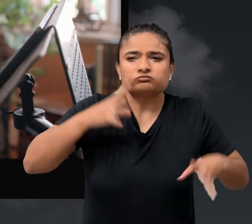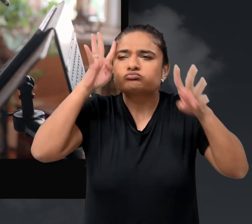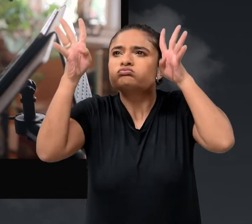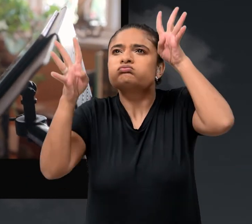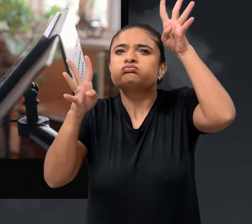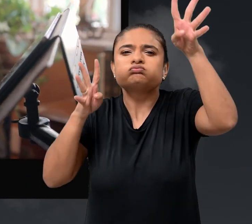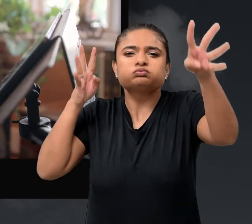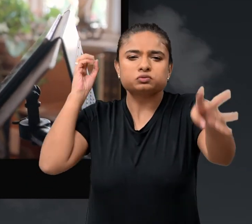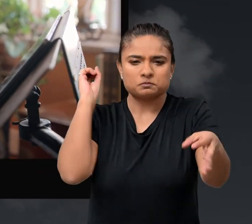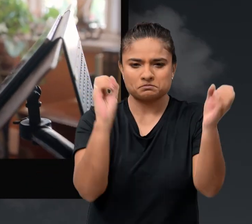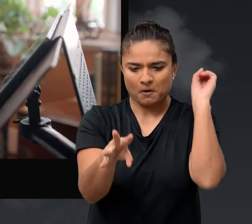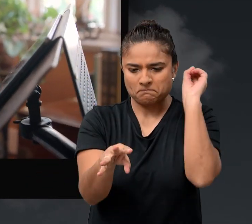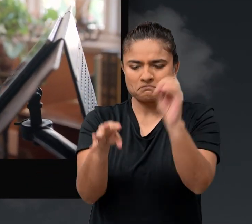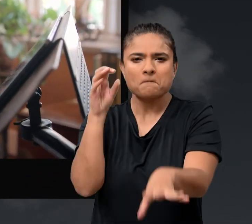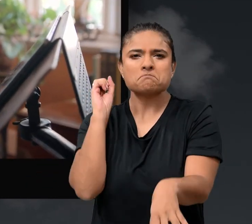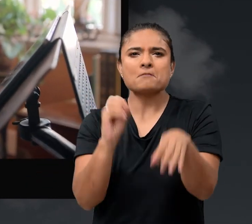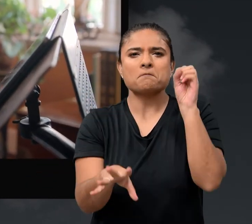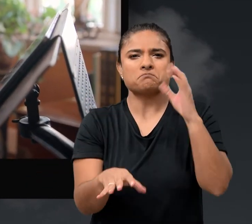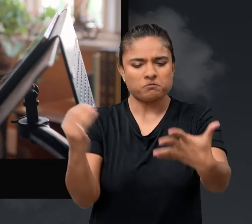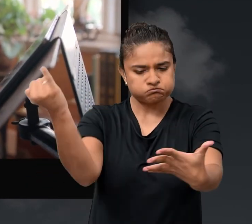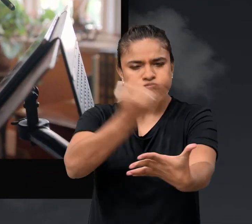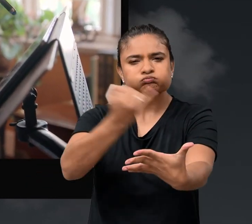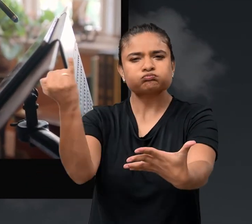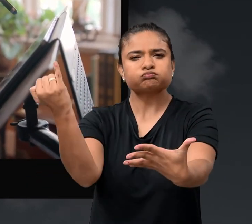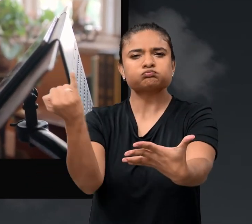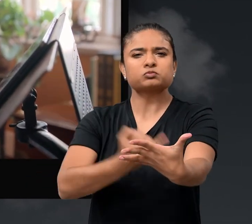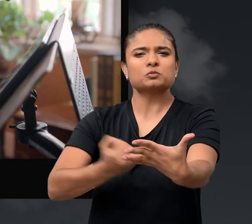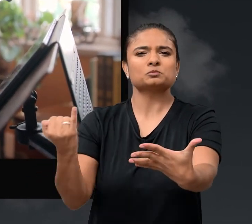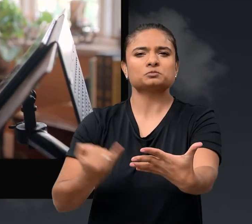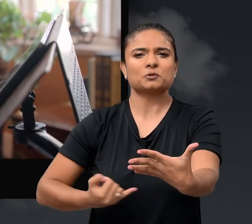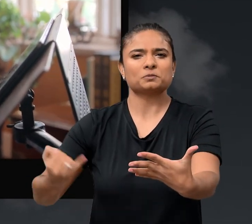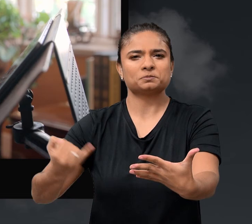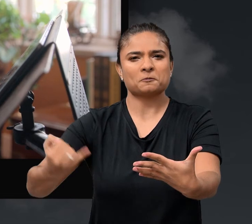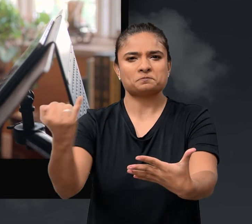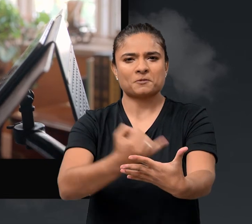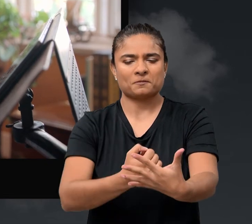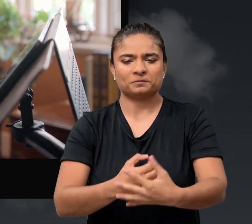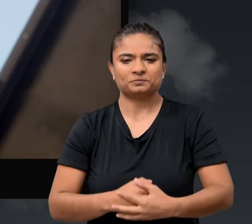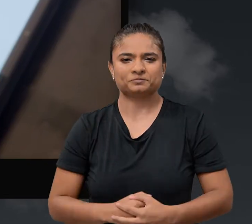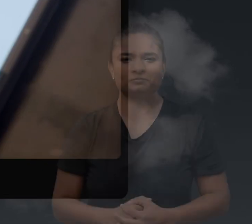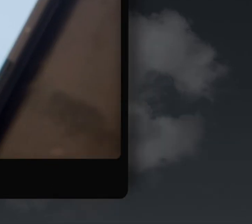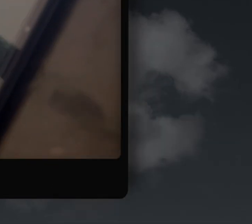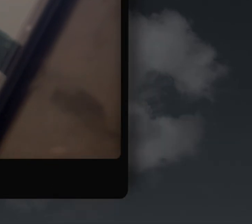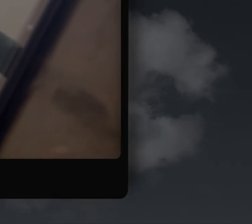emotionele proces en dit is ook voor mij emotionele uitlaat.